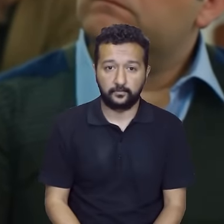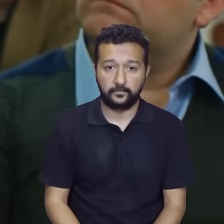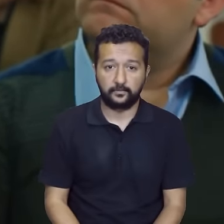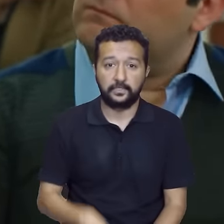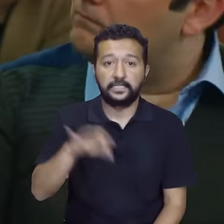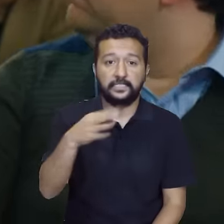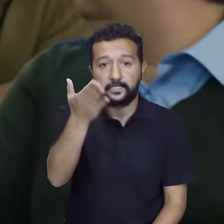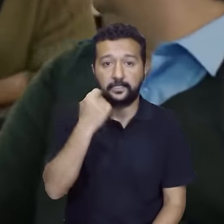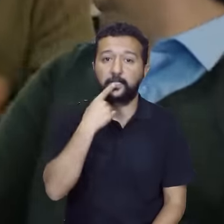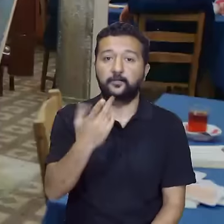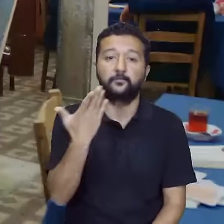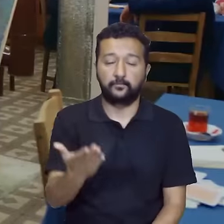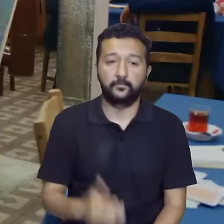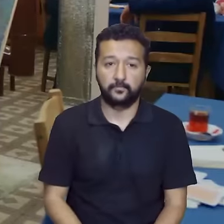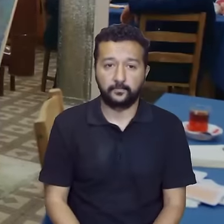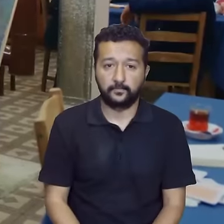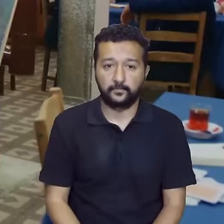Halit, çaylar nerede kaldı oğlum?